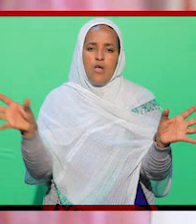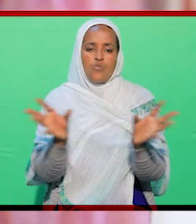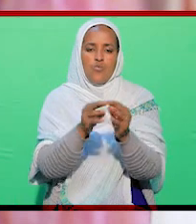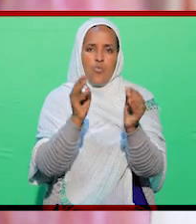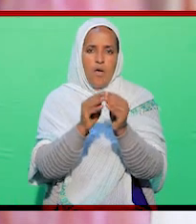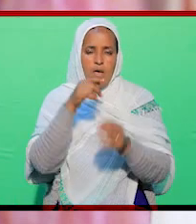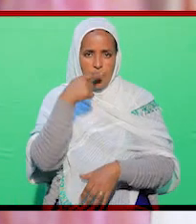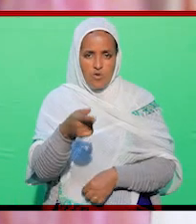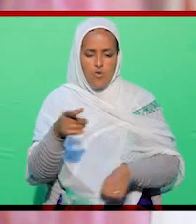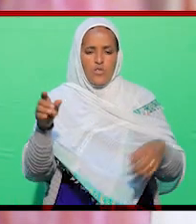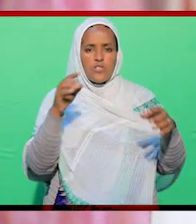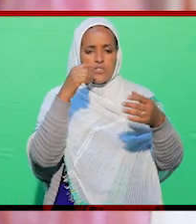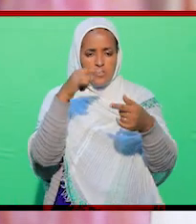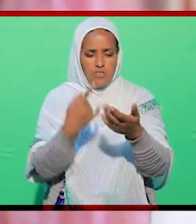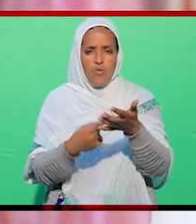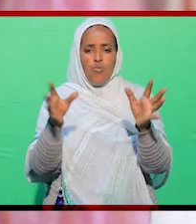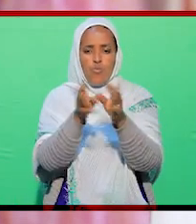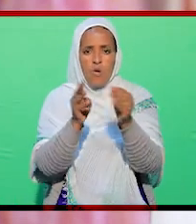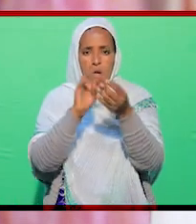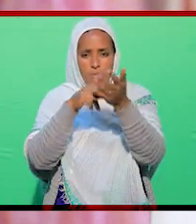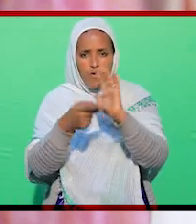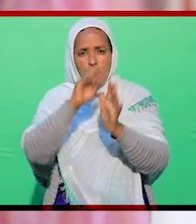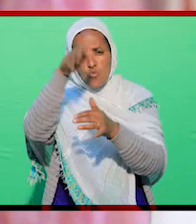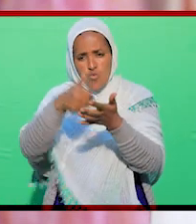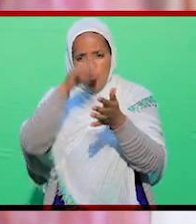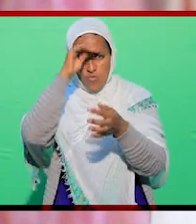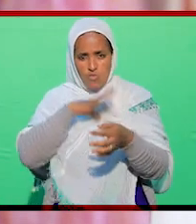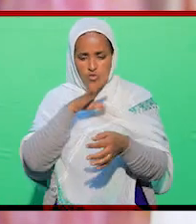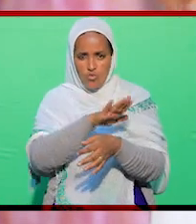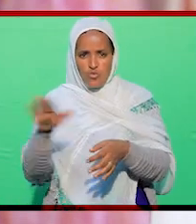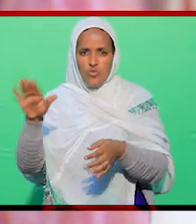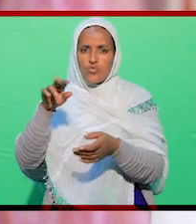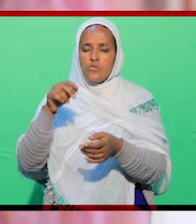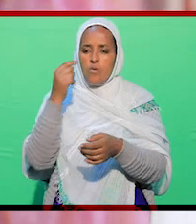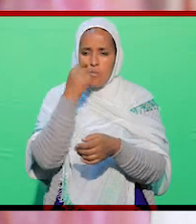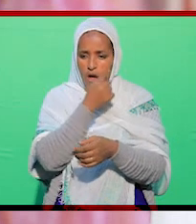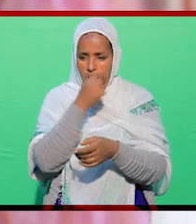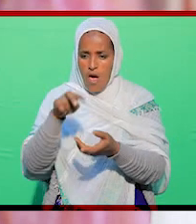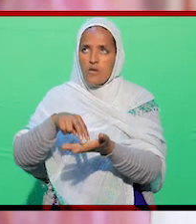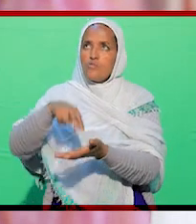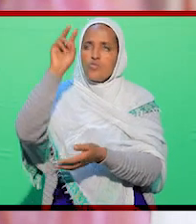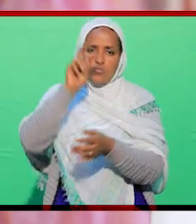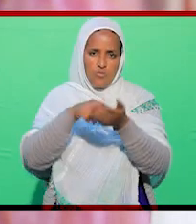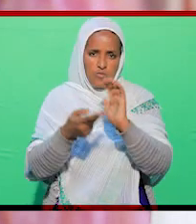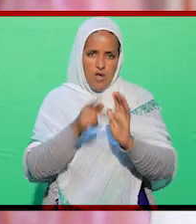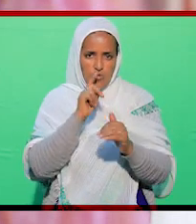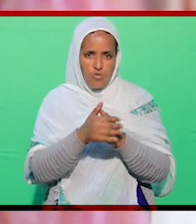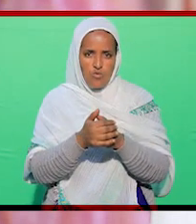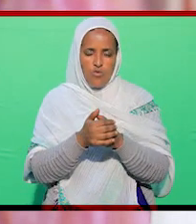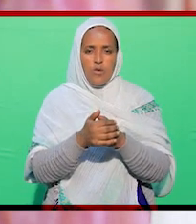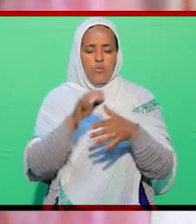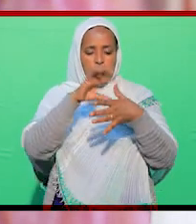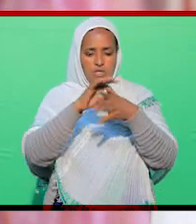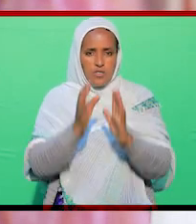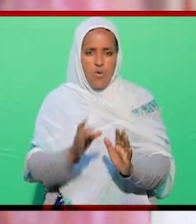ይህንን የምንጠብቀውን ነው ትንሣኤ ዘጉባኤ የምንለው። ዘጉባኤ ማለት ደግሞ ሁሉም የሰው ልጆች እንደ ዓይነ ጥቅሻ በአንድ የሚነሱበት ማለት